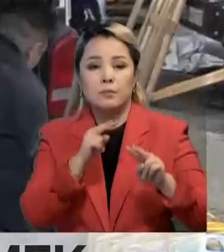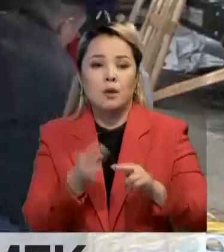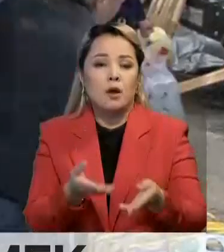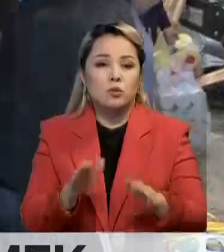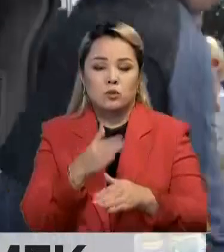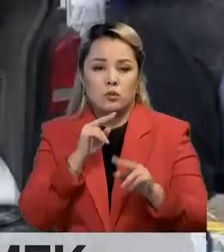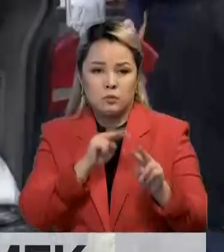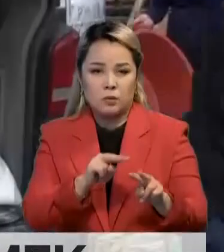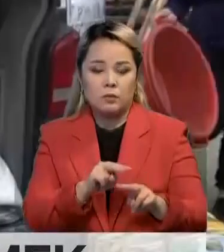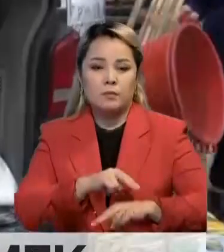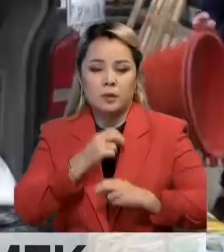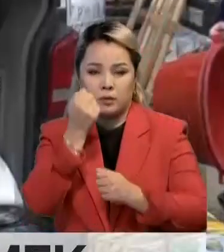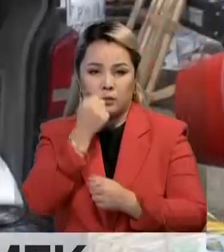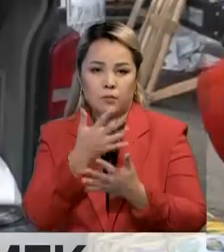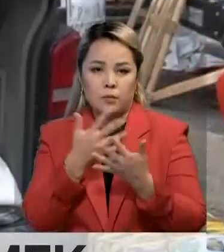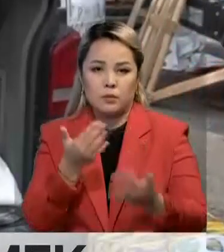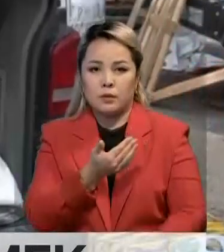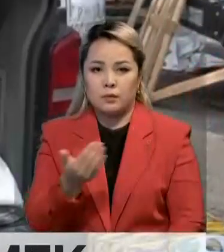рахмет.